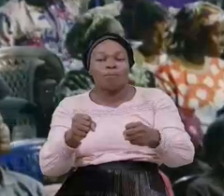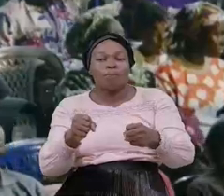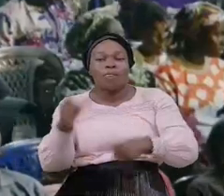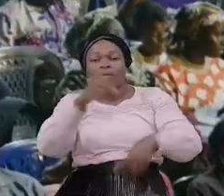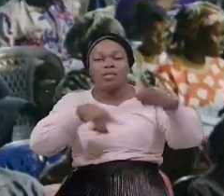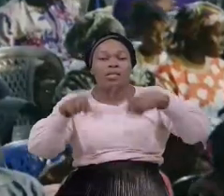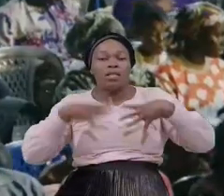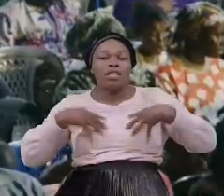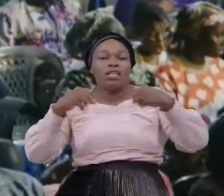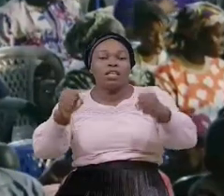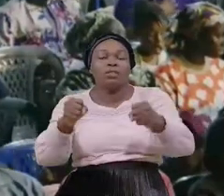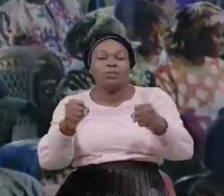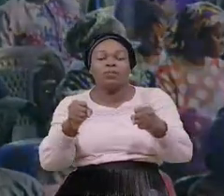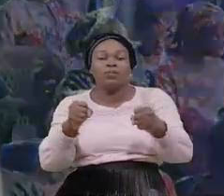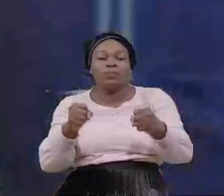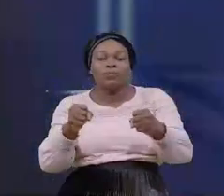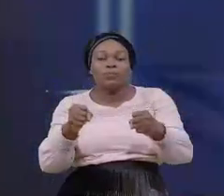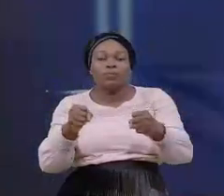guérison.